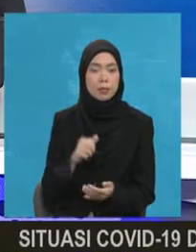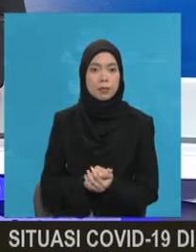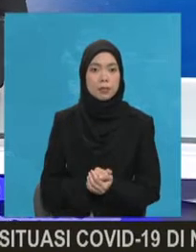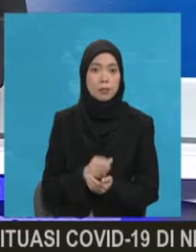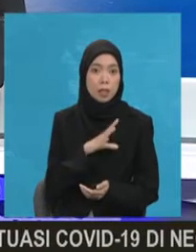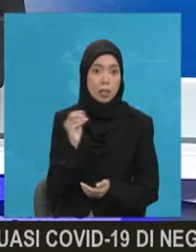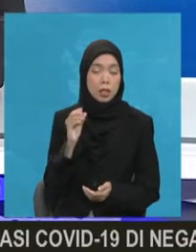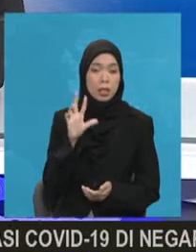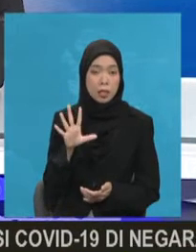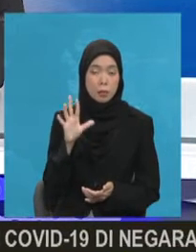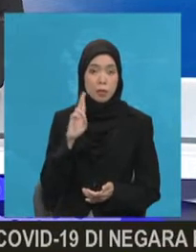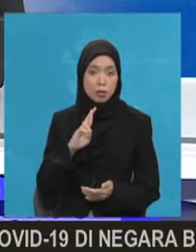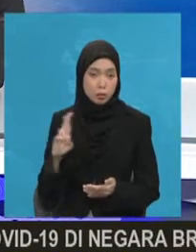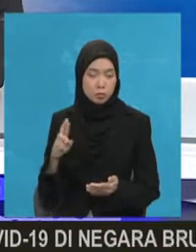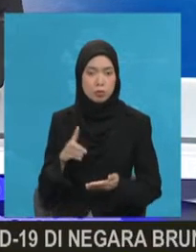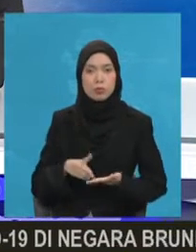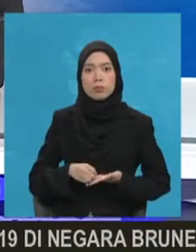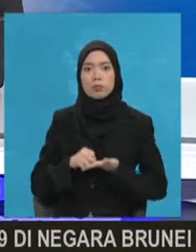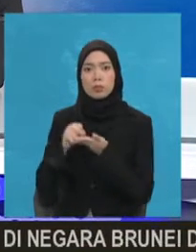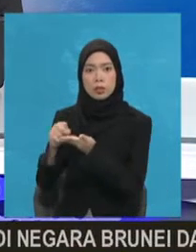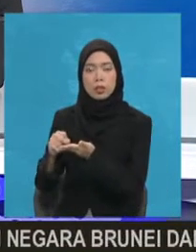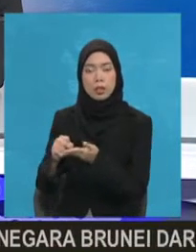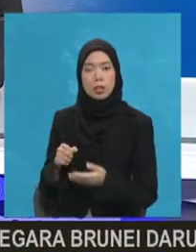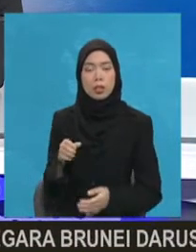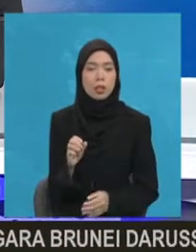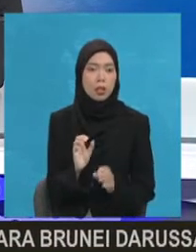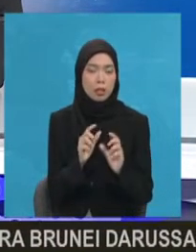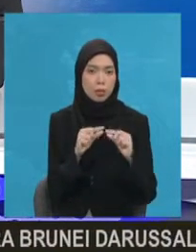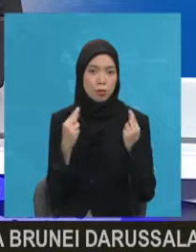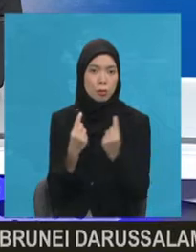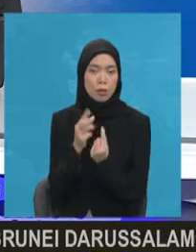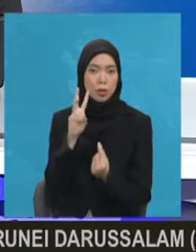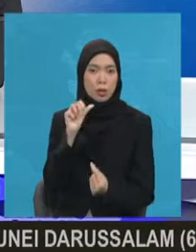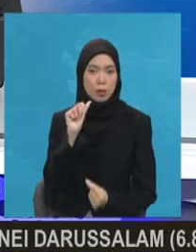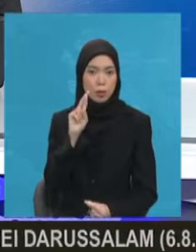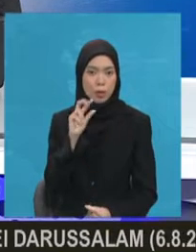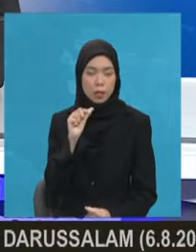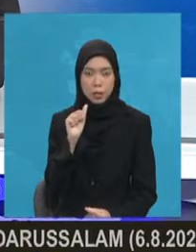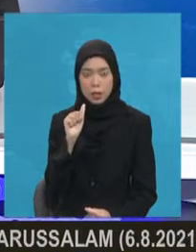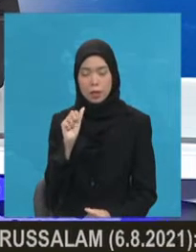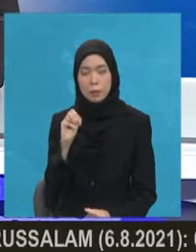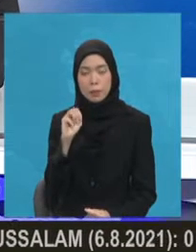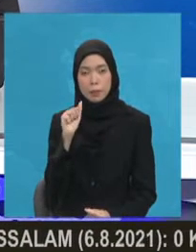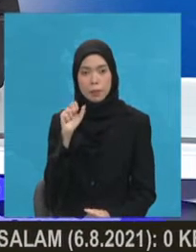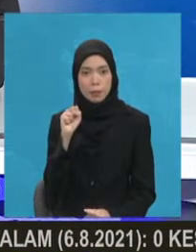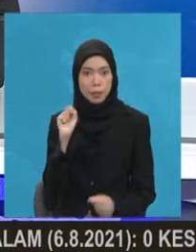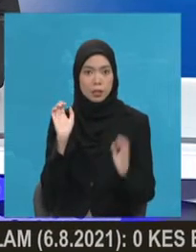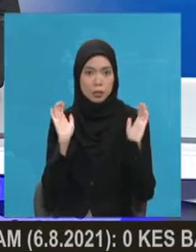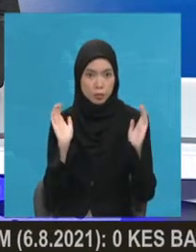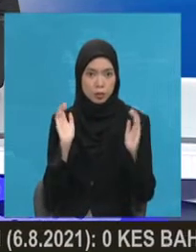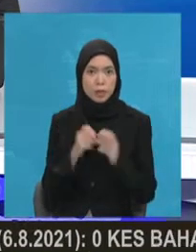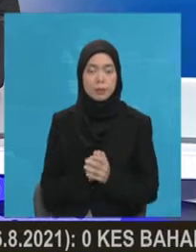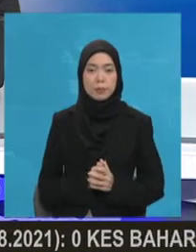warga emas Brunei banyurojo directsound di Ibu pejabat Your sound Sultan Haji Hassanal Bolkiah Jalan